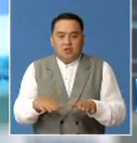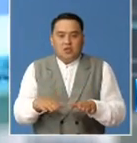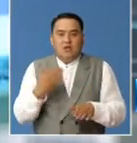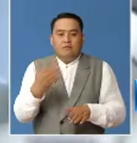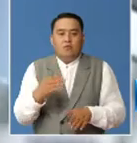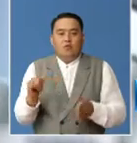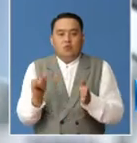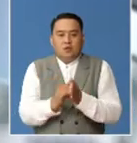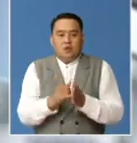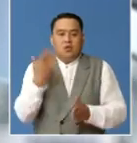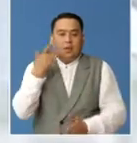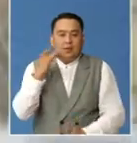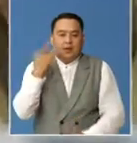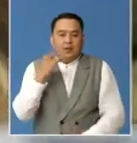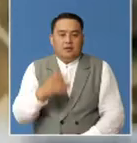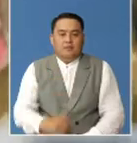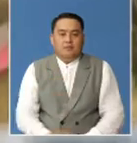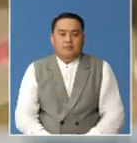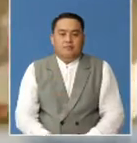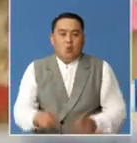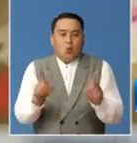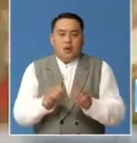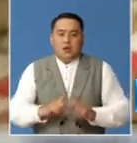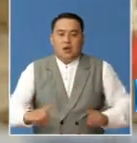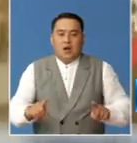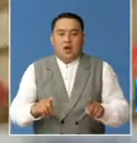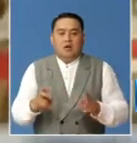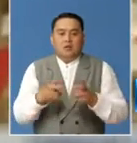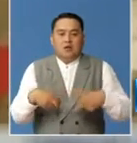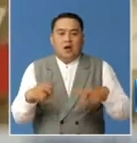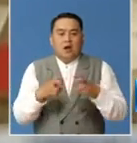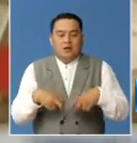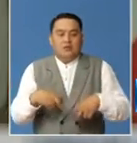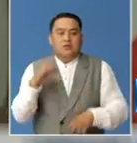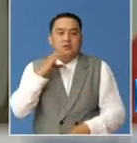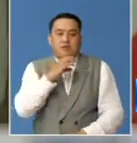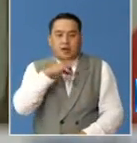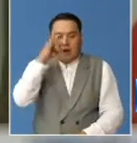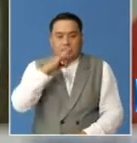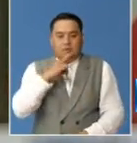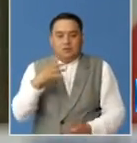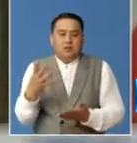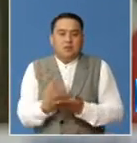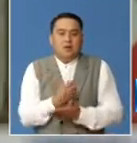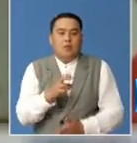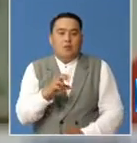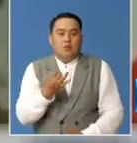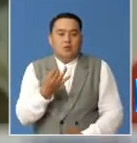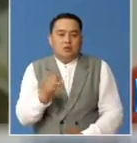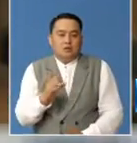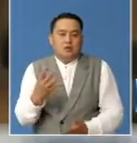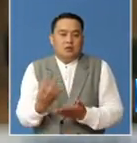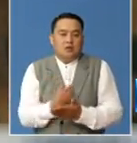Его будут поставлять из США. Уникальный артефакт найден в северном Казахстане. На месте поселения Ботай обнаружили